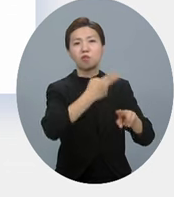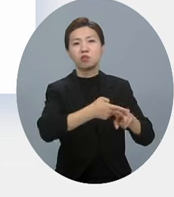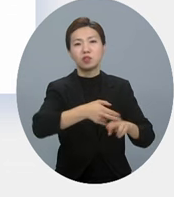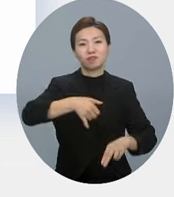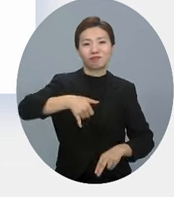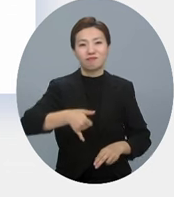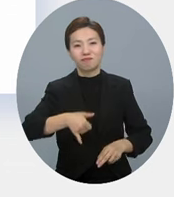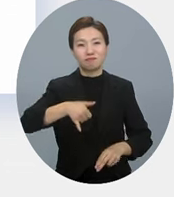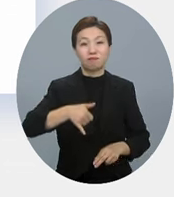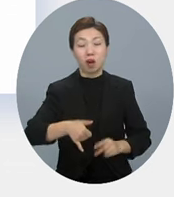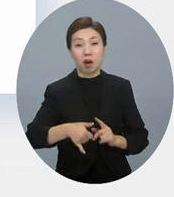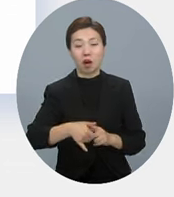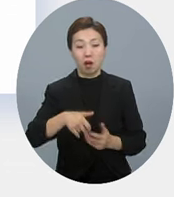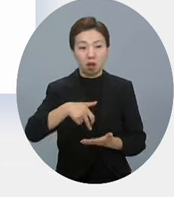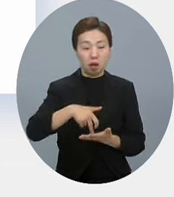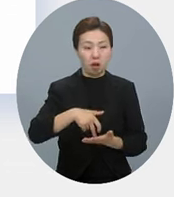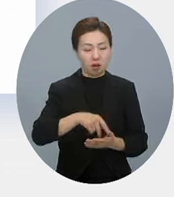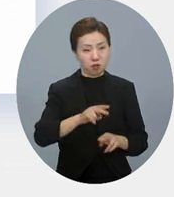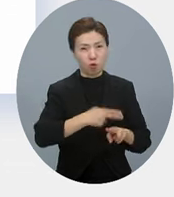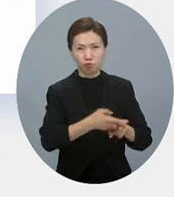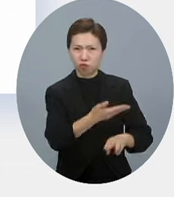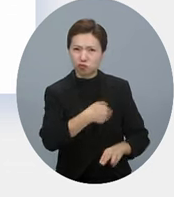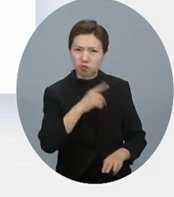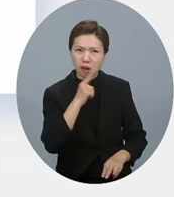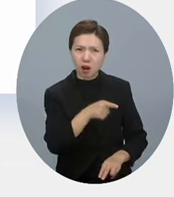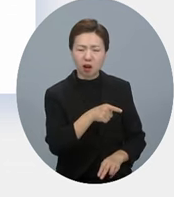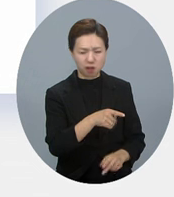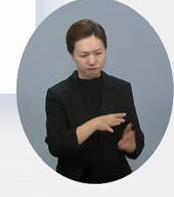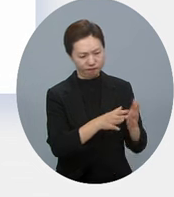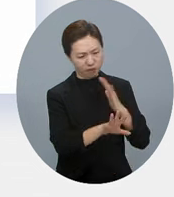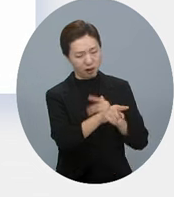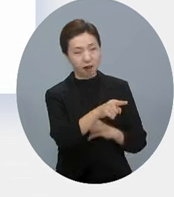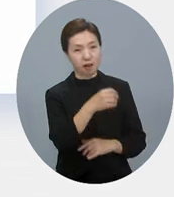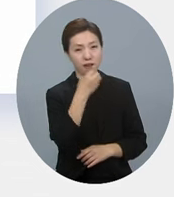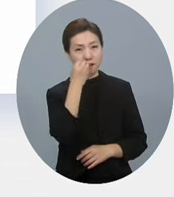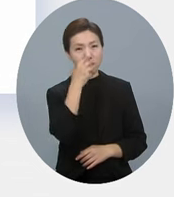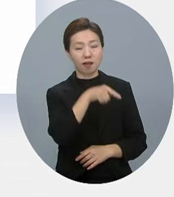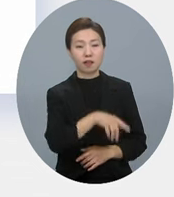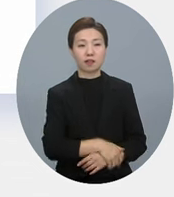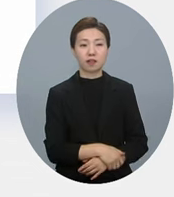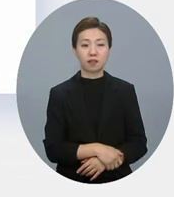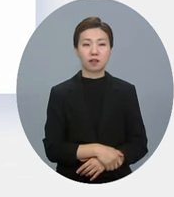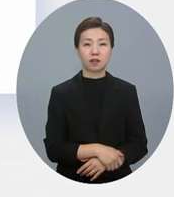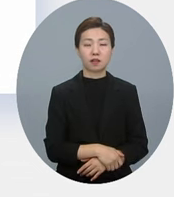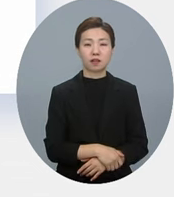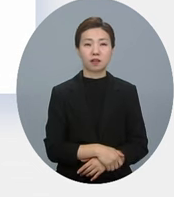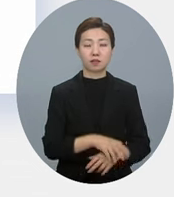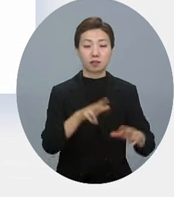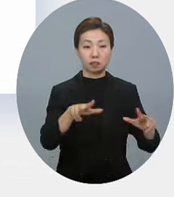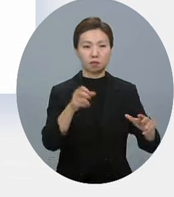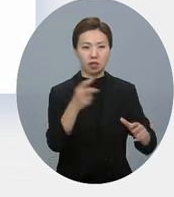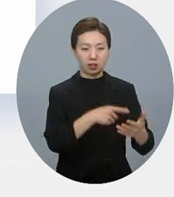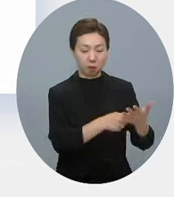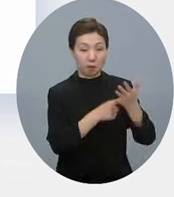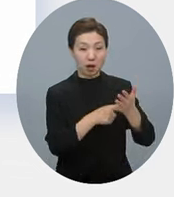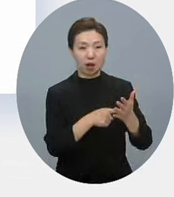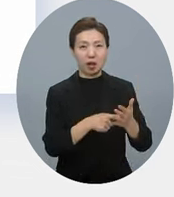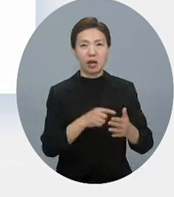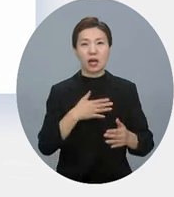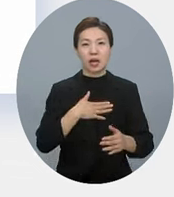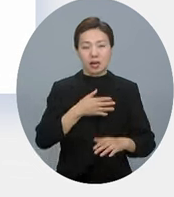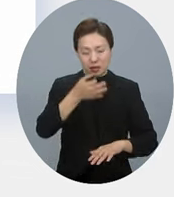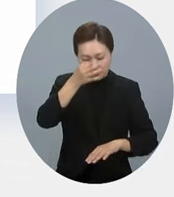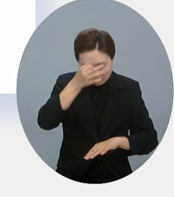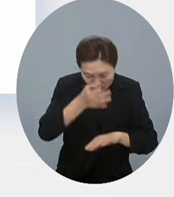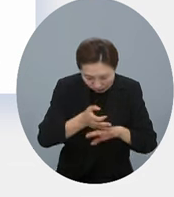발언입니다 물론 그런 발언들이 다시 한번 드러나게 되고 여기에 대해서 오늘 이렇게 몸을 낮추면서 사과를